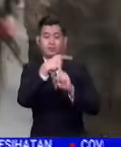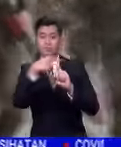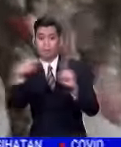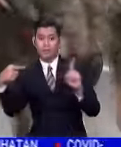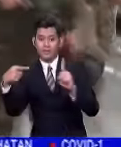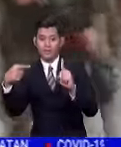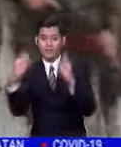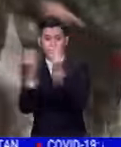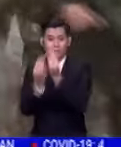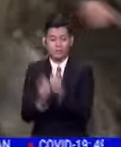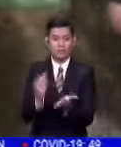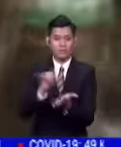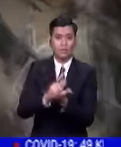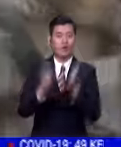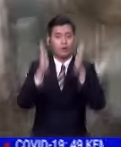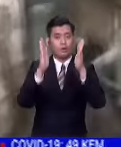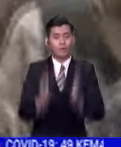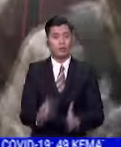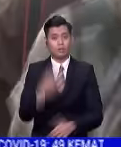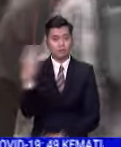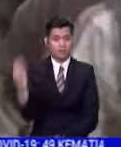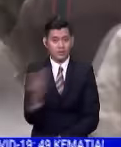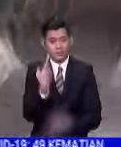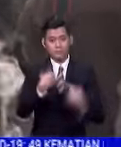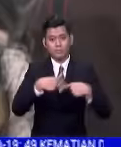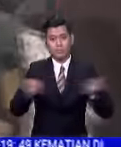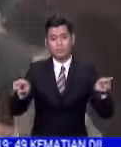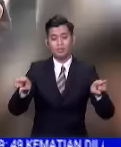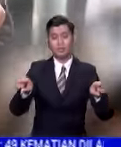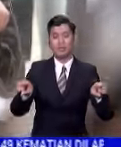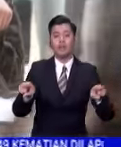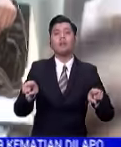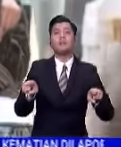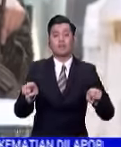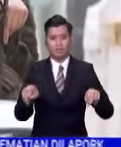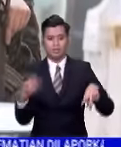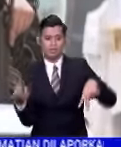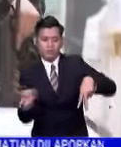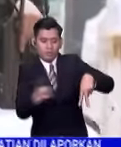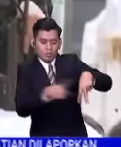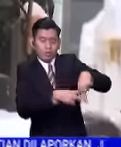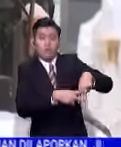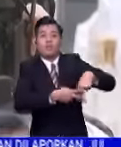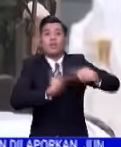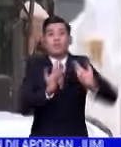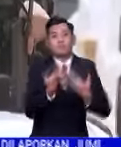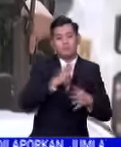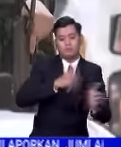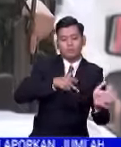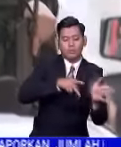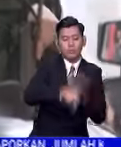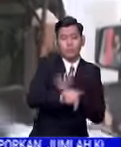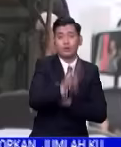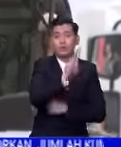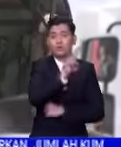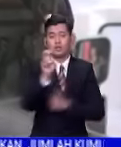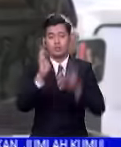adalah orang awam, berbeza dengan dakwaan Zionis bahawa mereka membunuh lebih 200 pejuang Hamas.